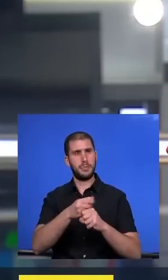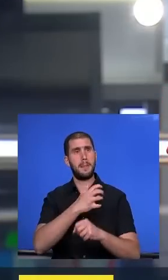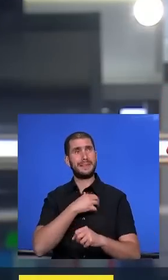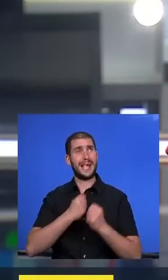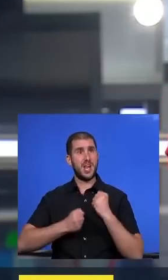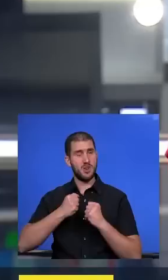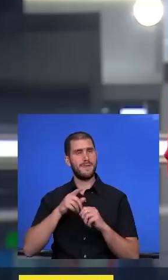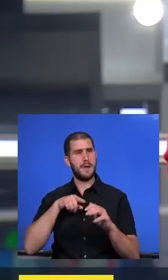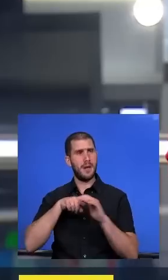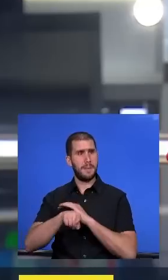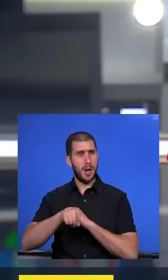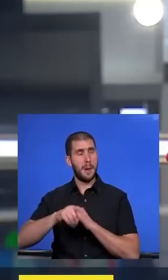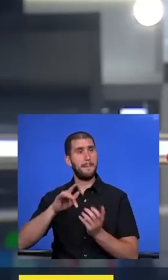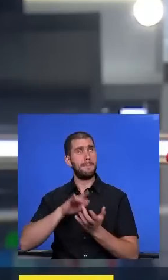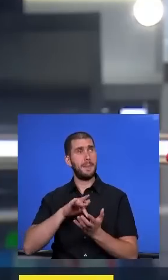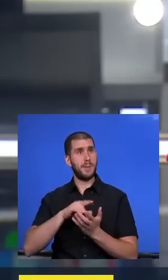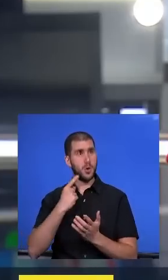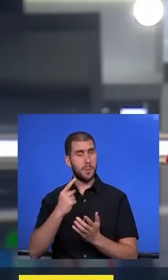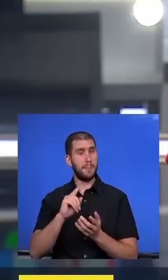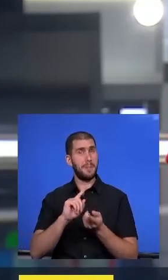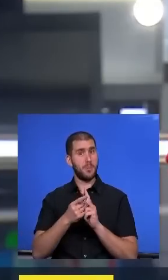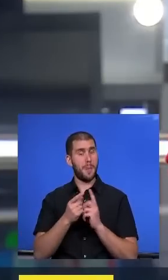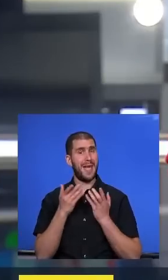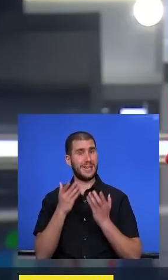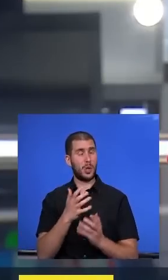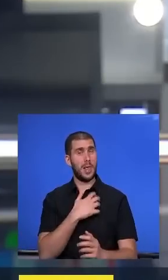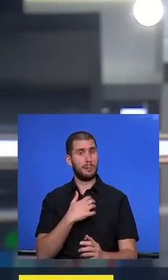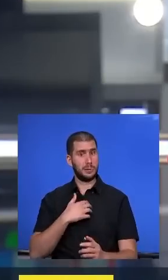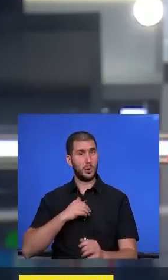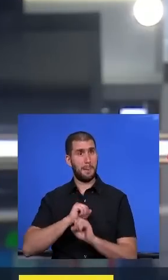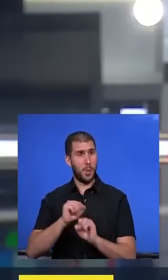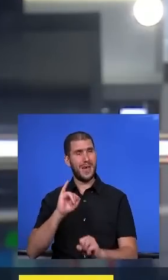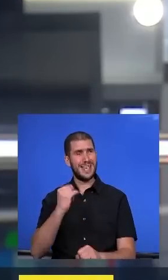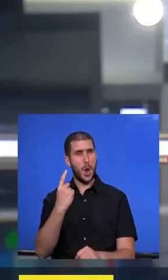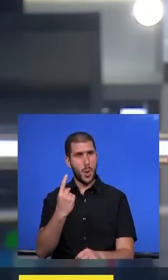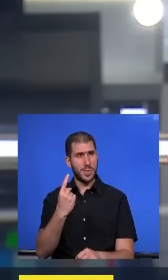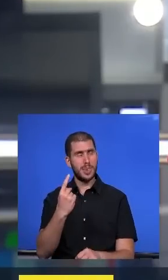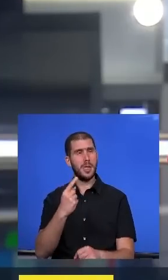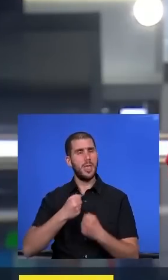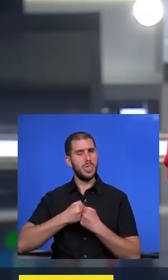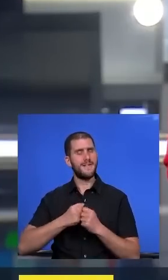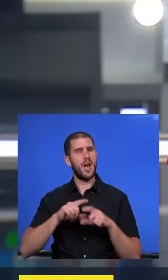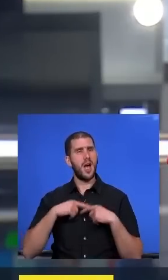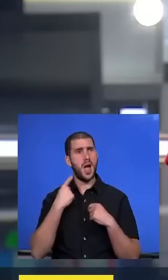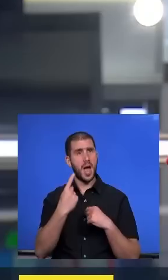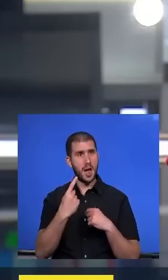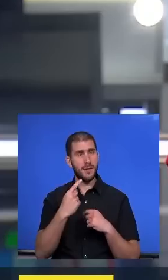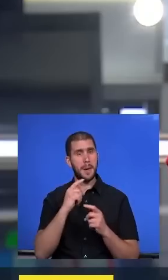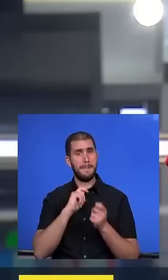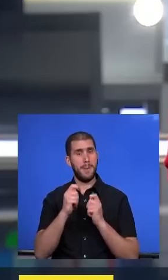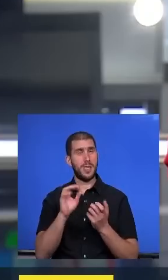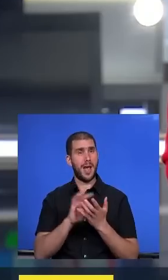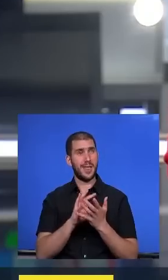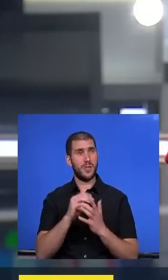מאוד ונמלט. במקום לסייע לפצועי הפיגוע, ירון מצא את עצמו נאבק על חייו שלו, ובראיון לכתבתנו